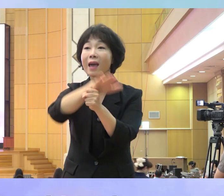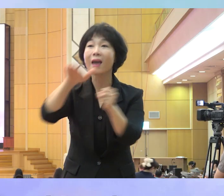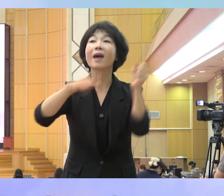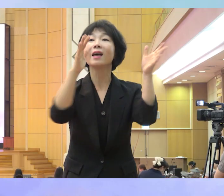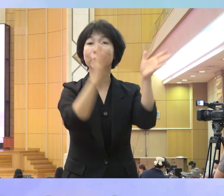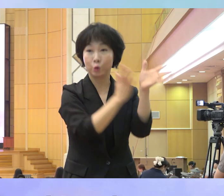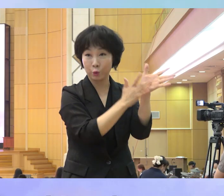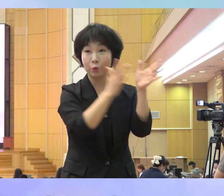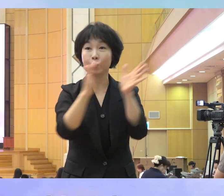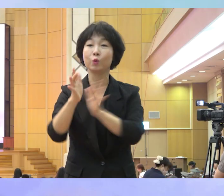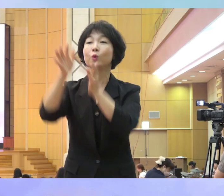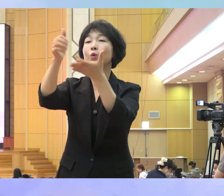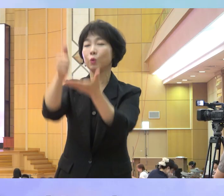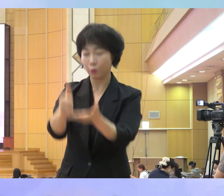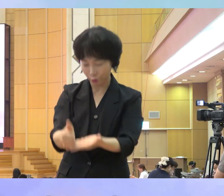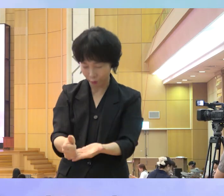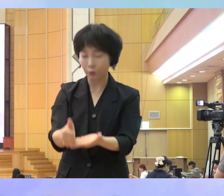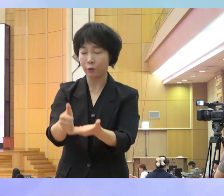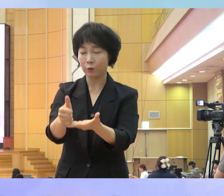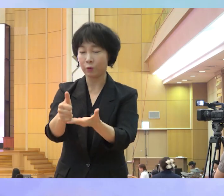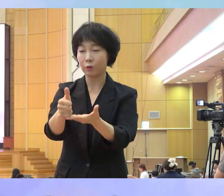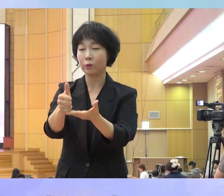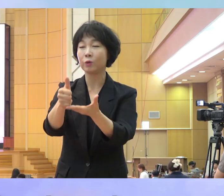사랑 예수.